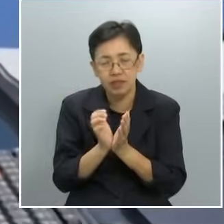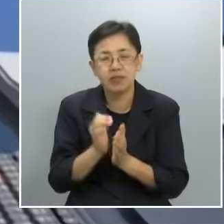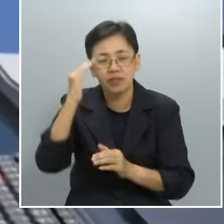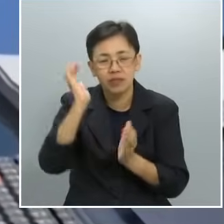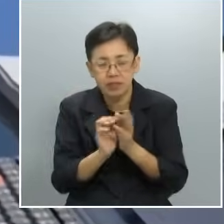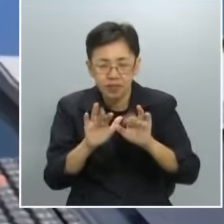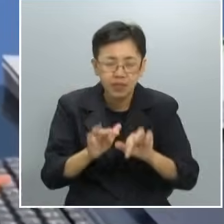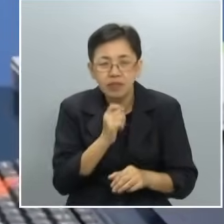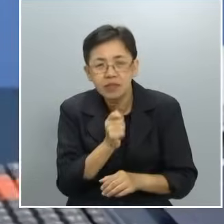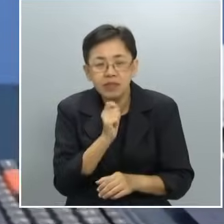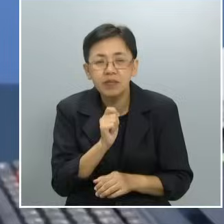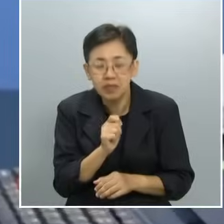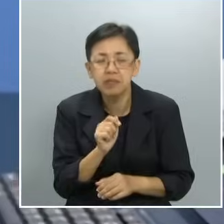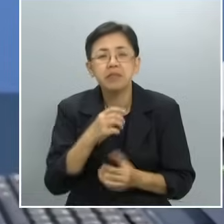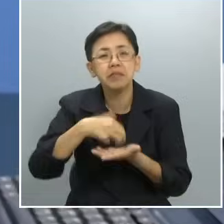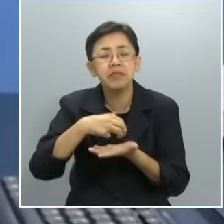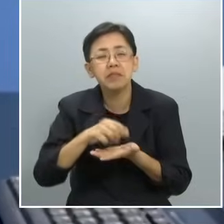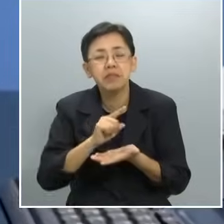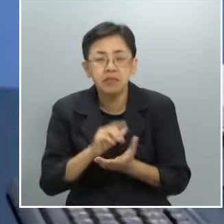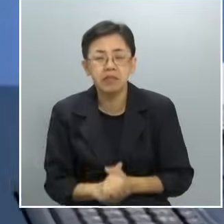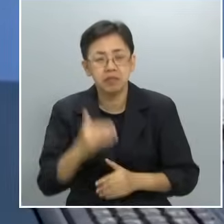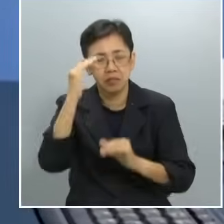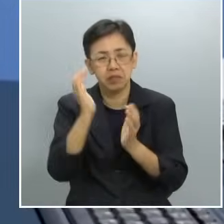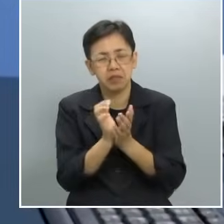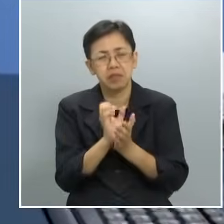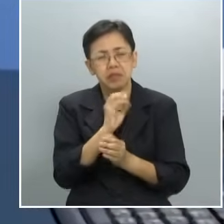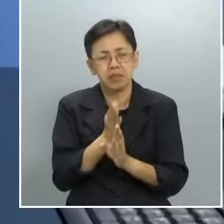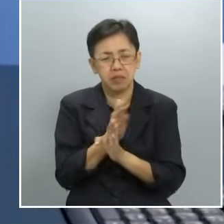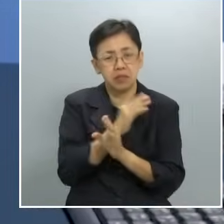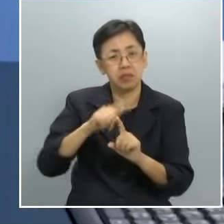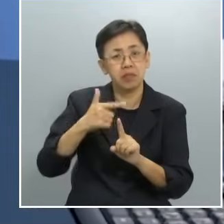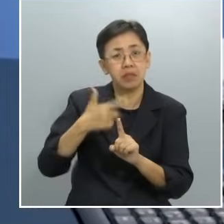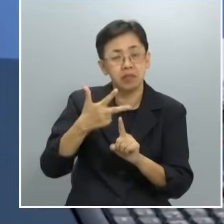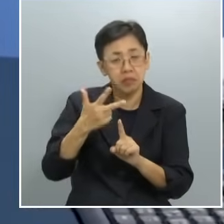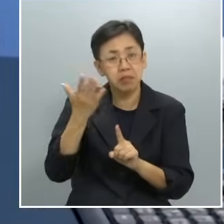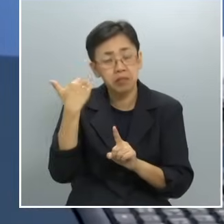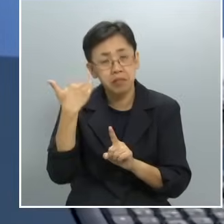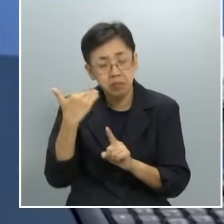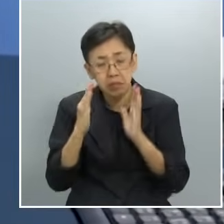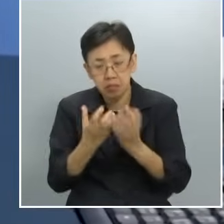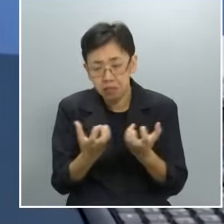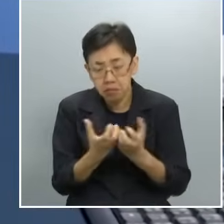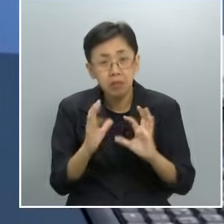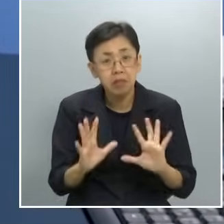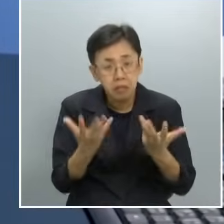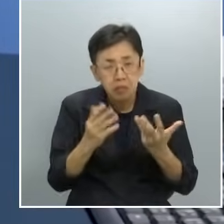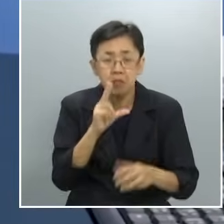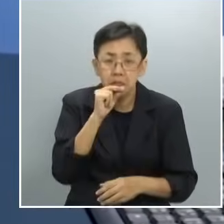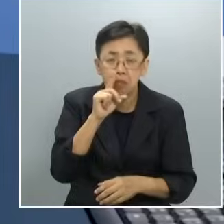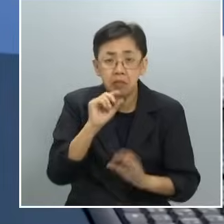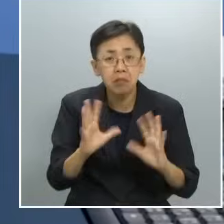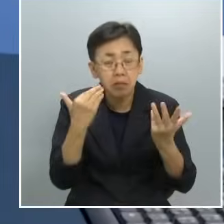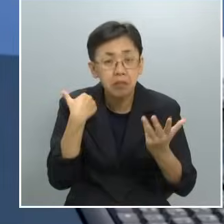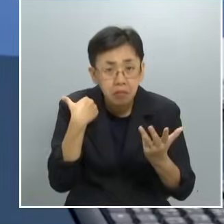ที่สภ.บ้านเบิกถามตำรวจบอกว่าย้อนไป3เดือนเนี่ยในพื้นที่มีการรับแจ้งของหายเป็ดไก่มีหายหรือเปล่า